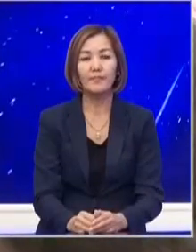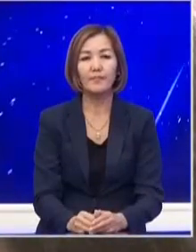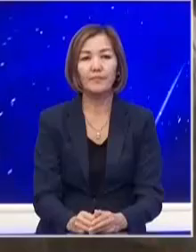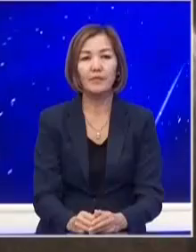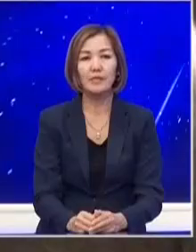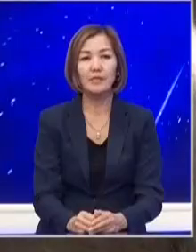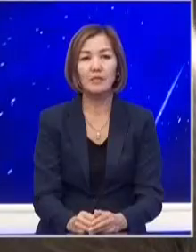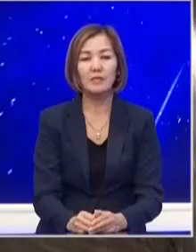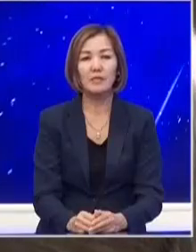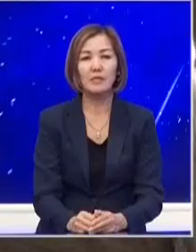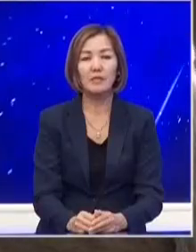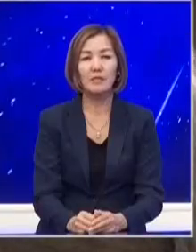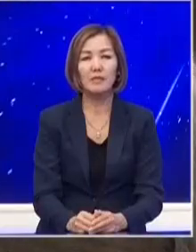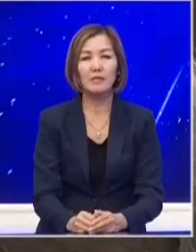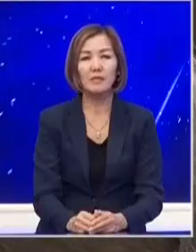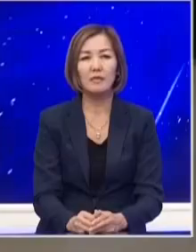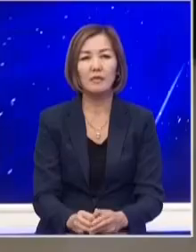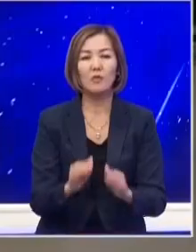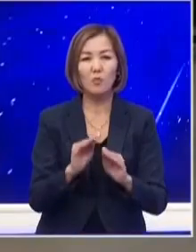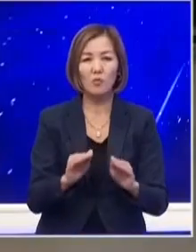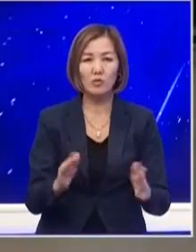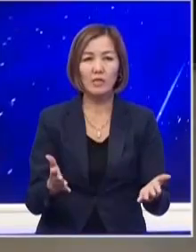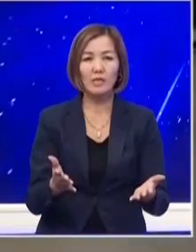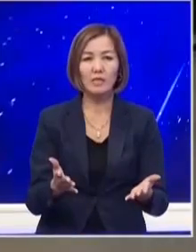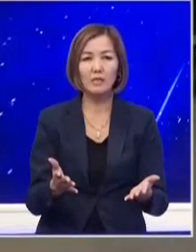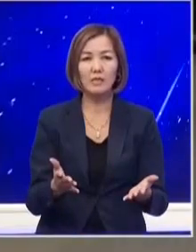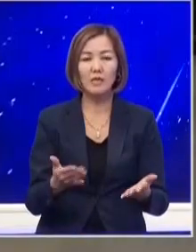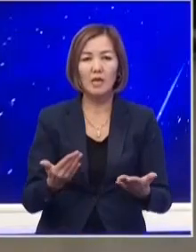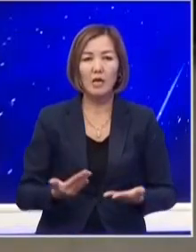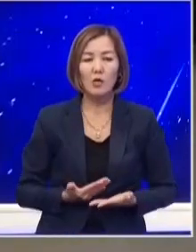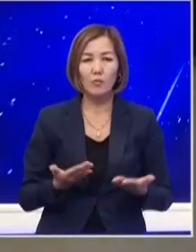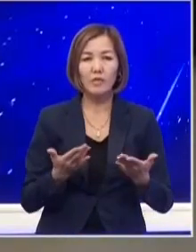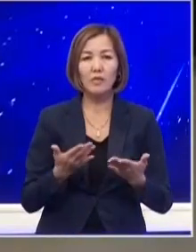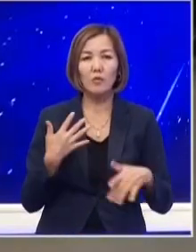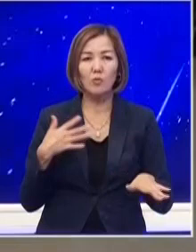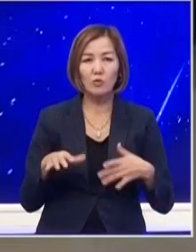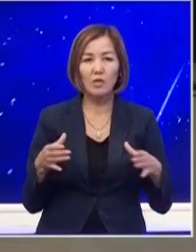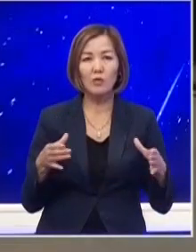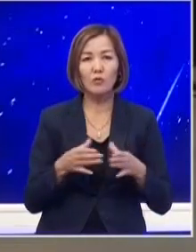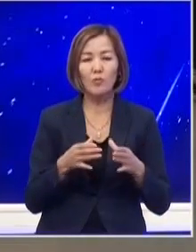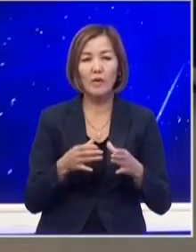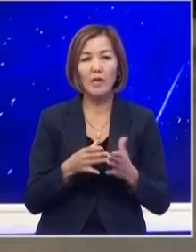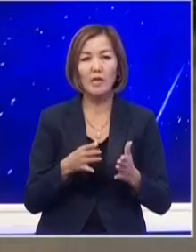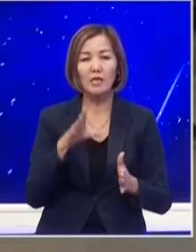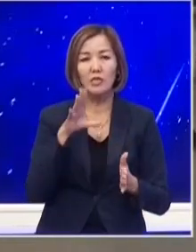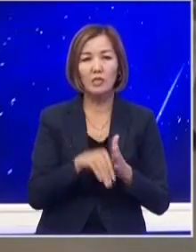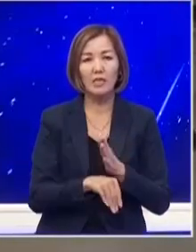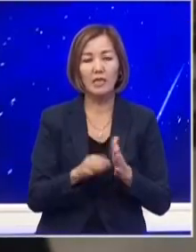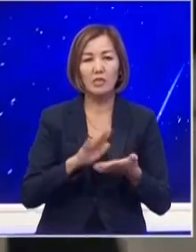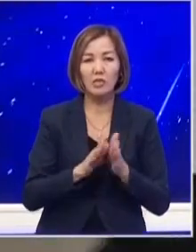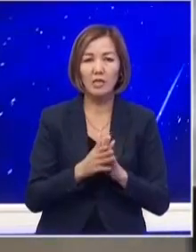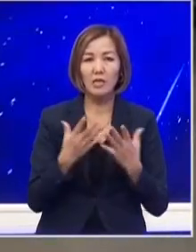де 5 пен 11-ші сынып оқушыларының арасынан әлеуметтік мәртебеге бағанағы әлеуметтік жағдайы